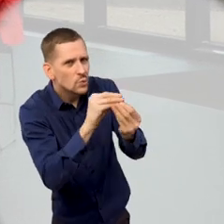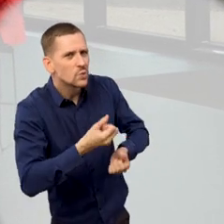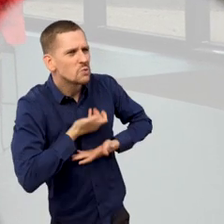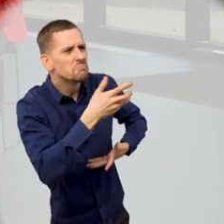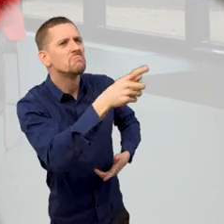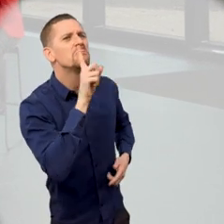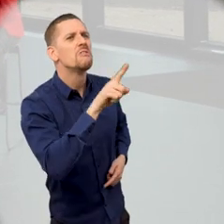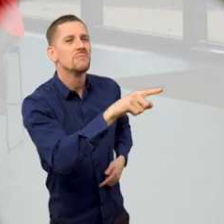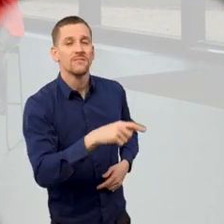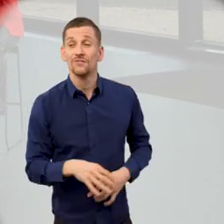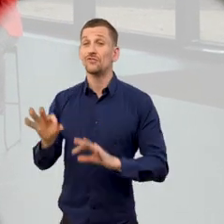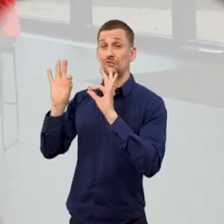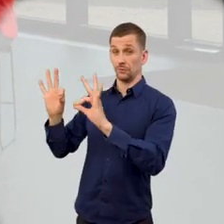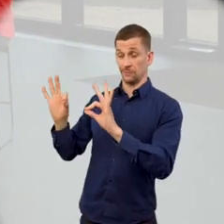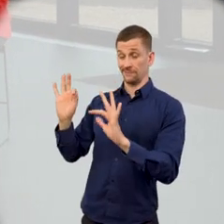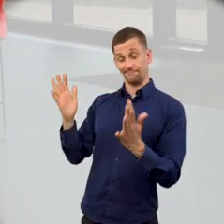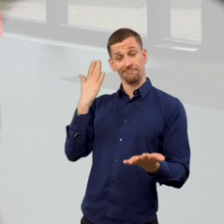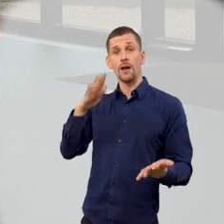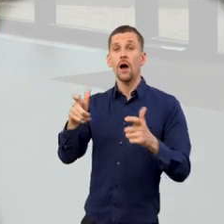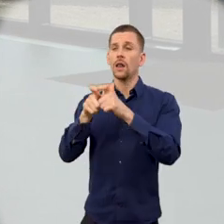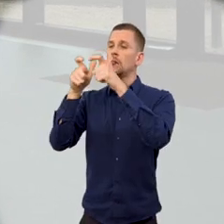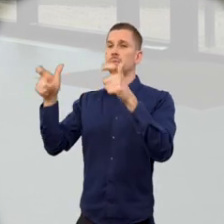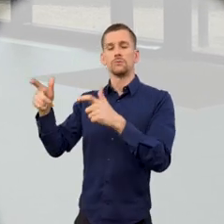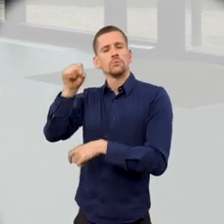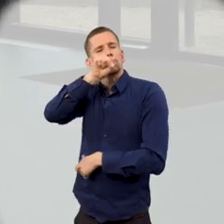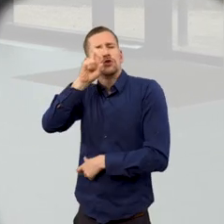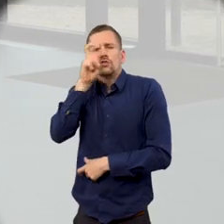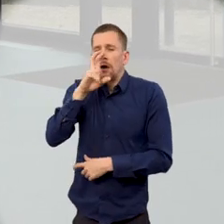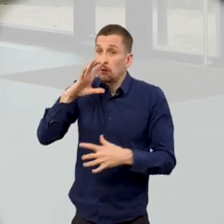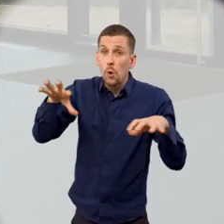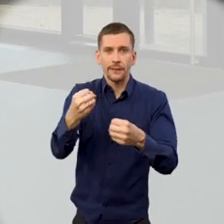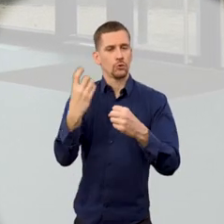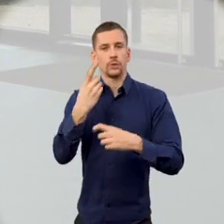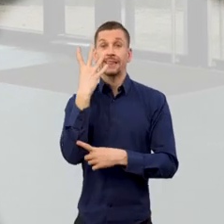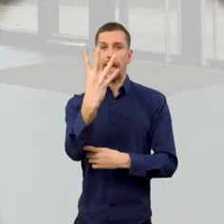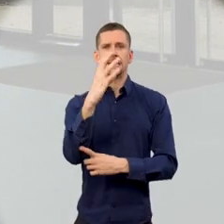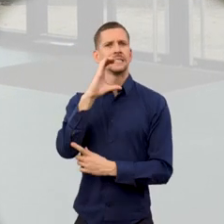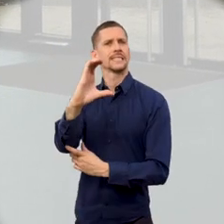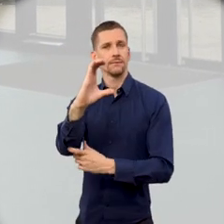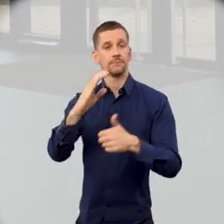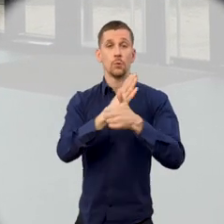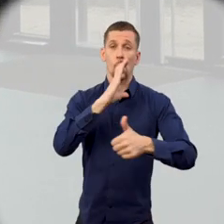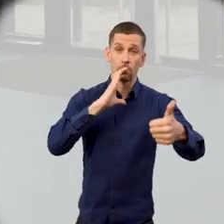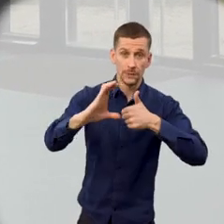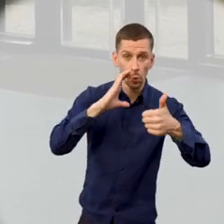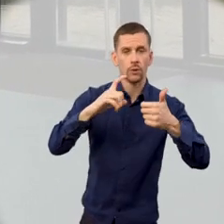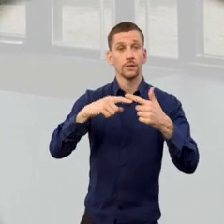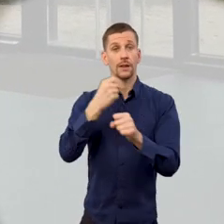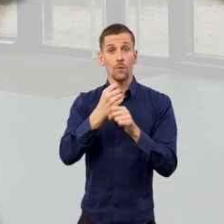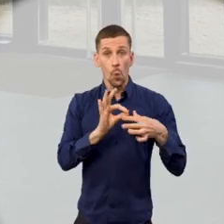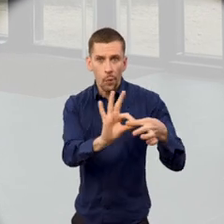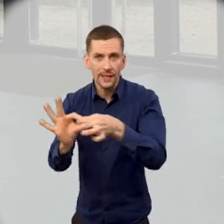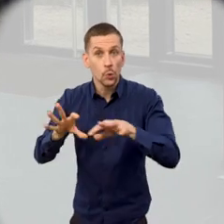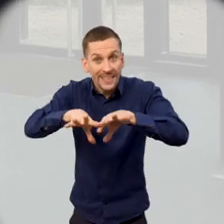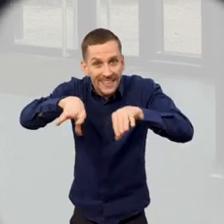de vous parler. Ce qu'il oui, oui, parce que les entreprises, en fait, recherchent des savoir-être, et en particulier les 4 C, dont la communication, le travail